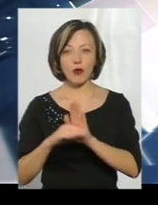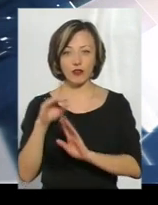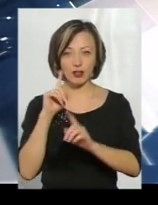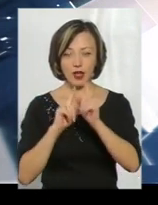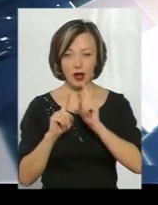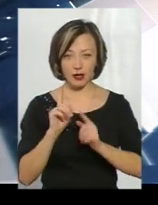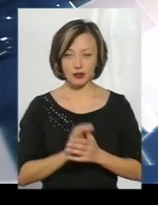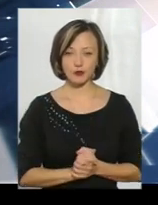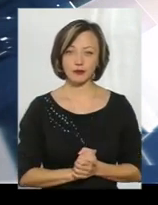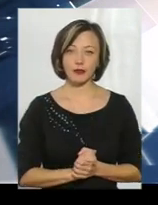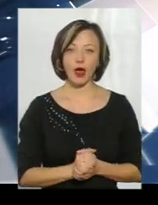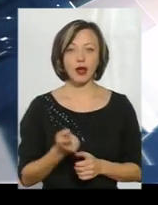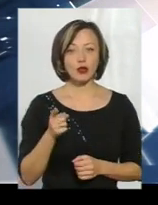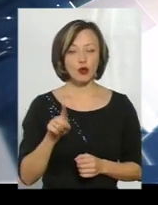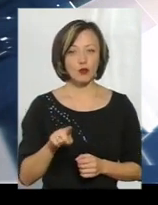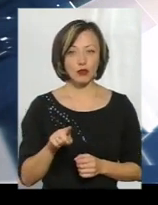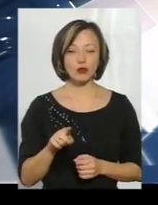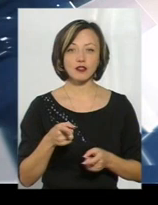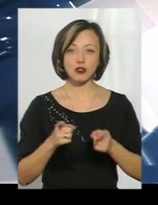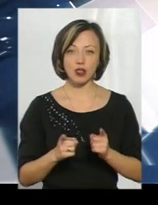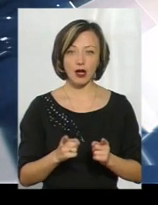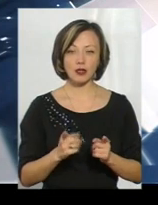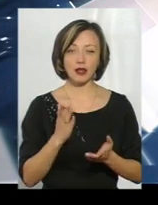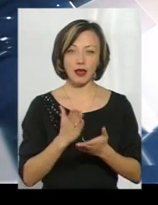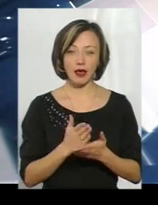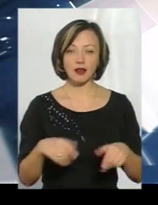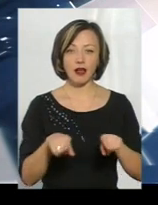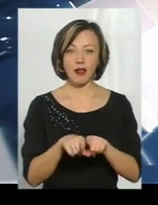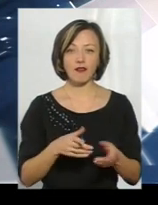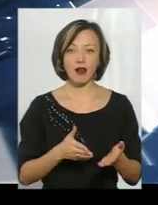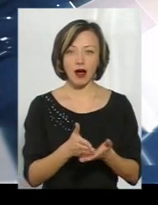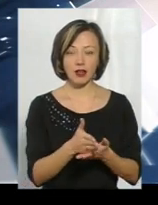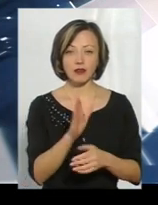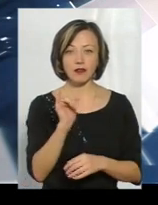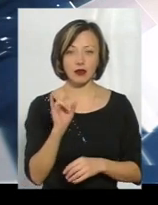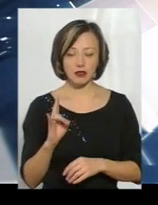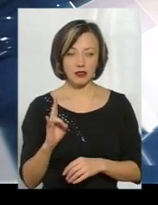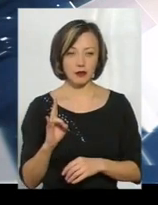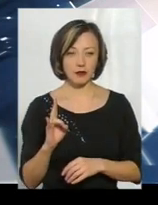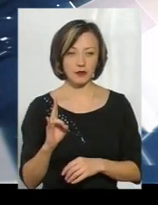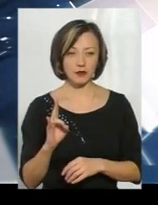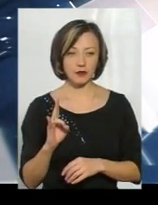Раді. Тому, ну, звичайно, є такий варіант, що він